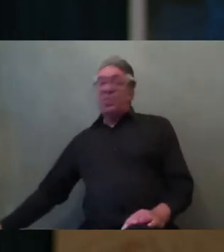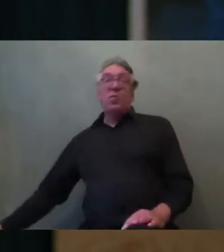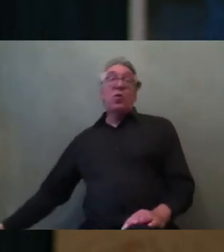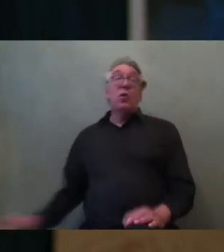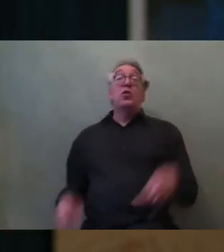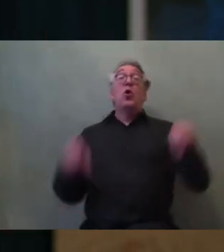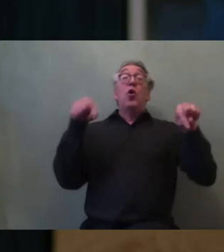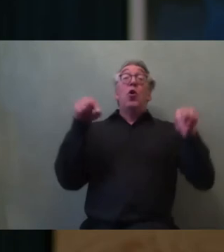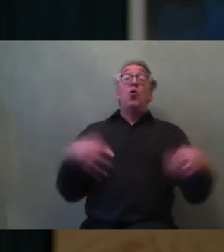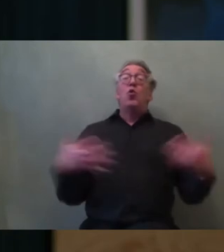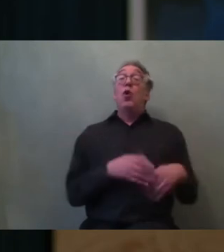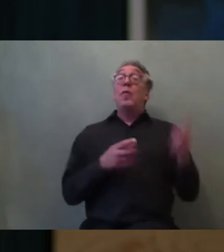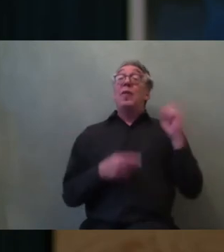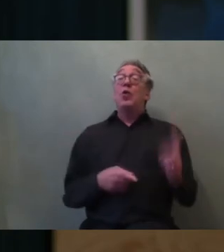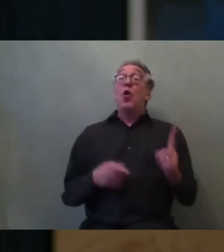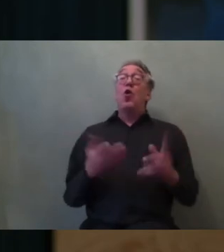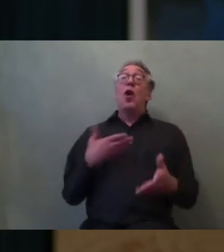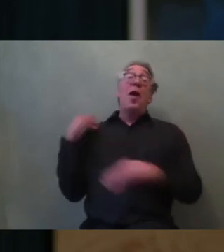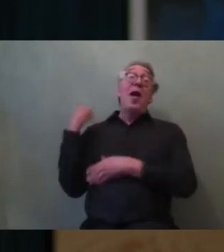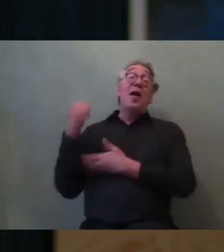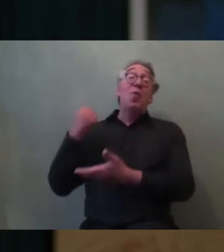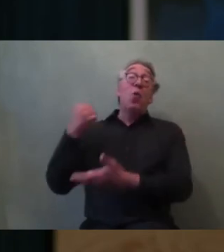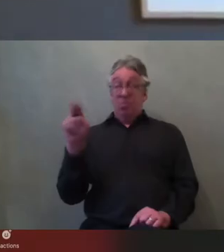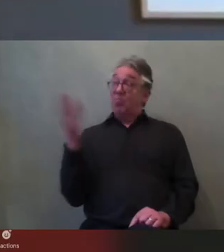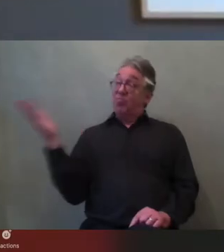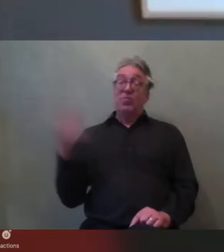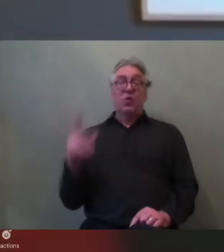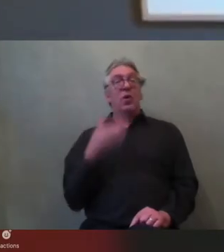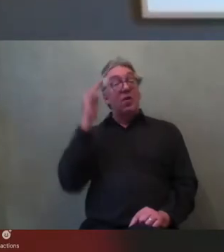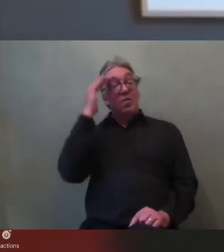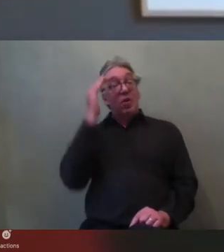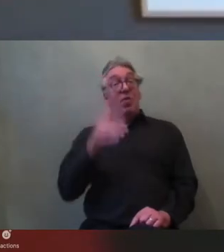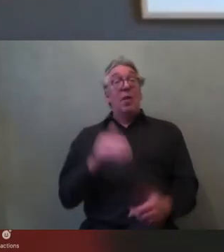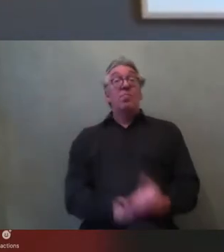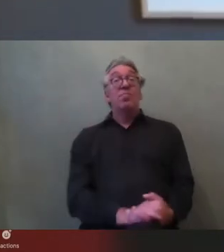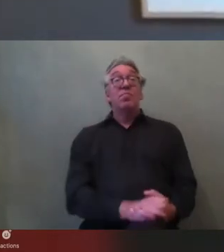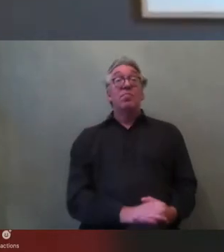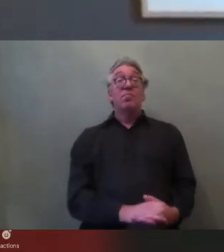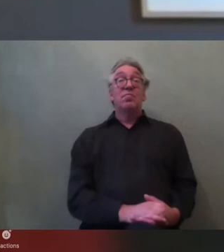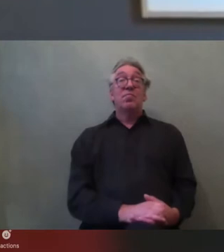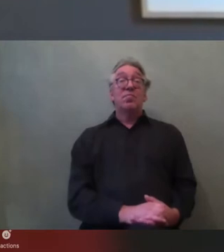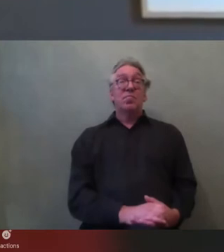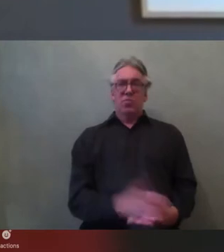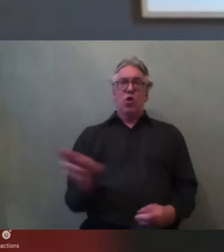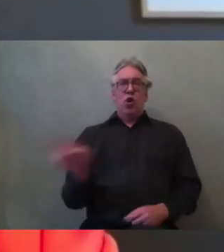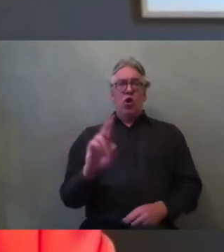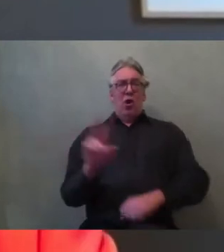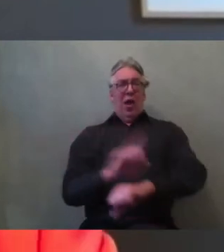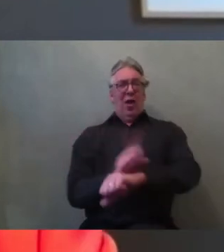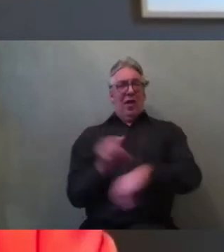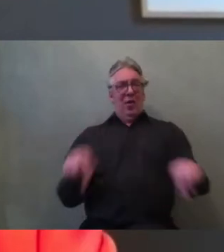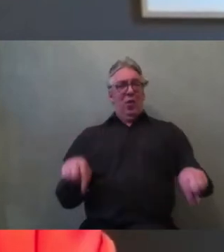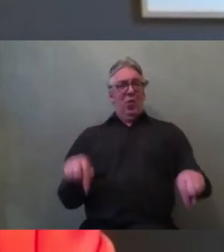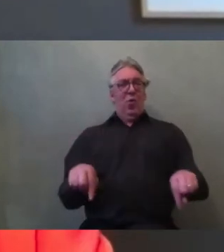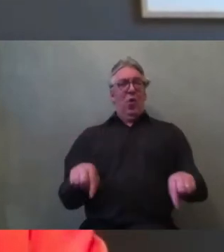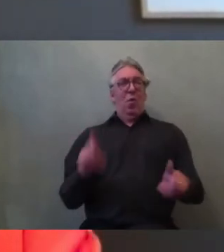directeur Erfgoed en Kunsten, Christianne Matthijssen. Christianne, welkom. Het is best een rare tijd om juist een